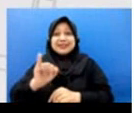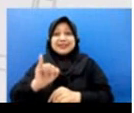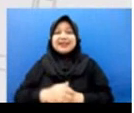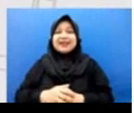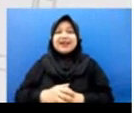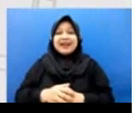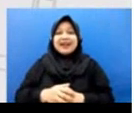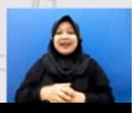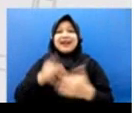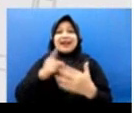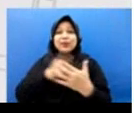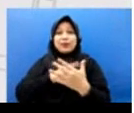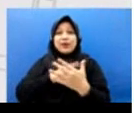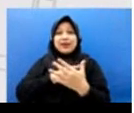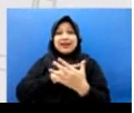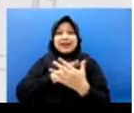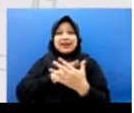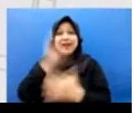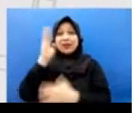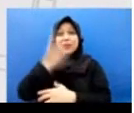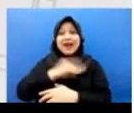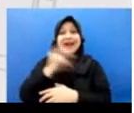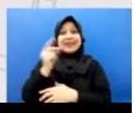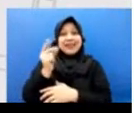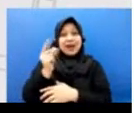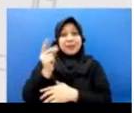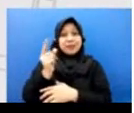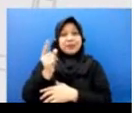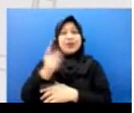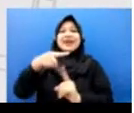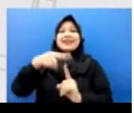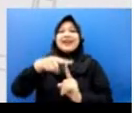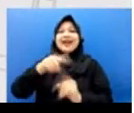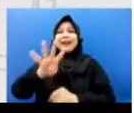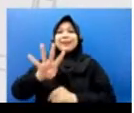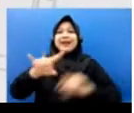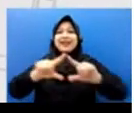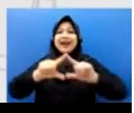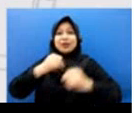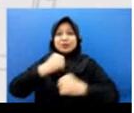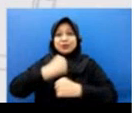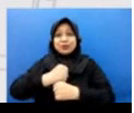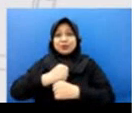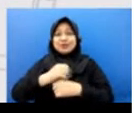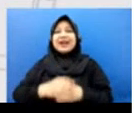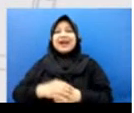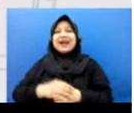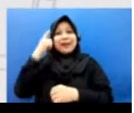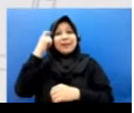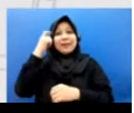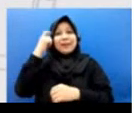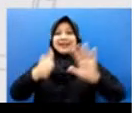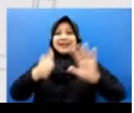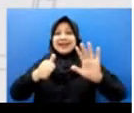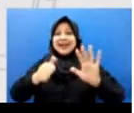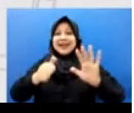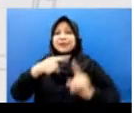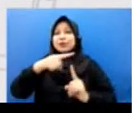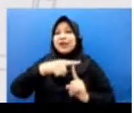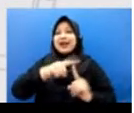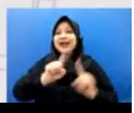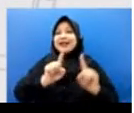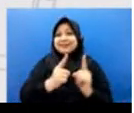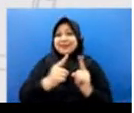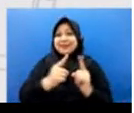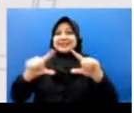kelima itu di hari Rabu, tanggal 4 Agustus, dan pelajaran keenam itu di tanggal 11